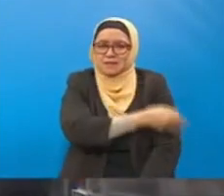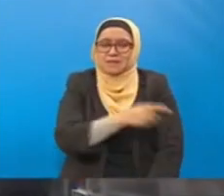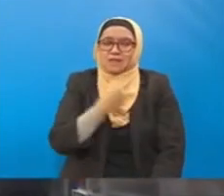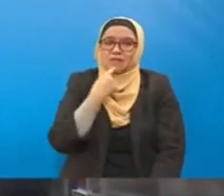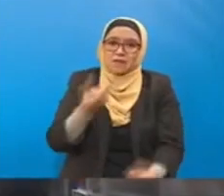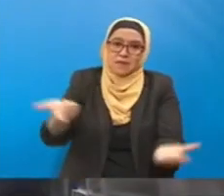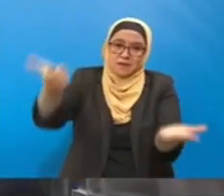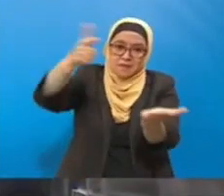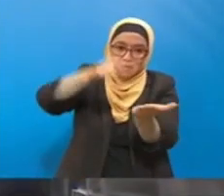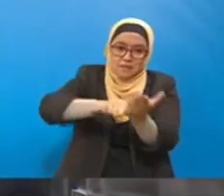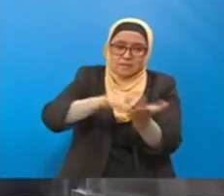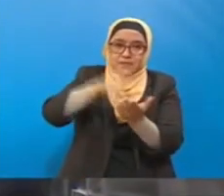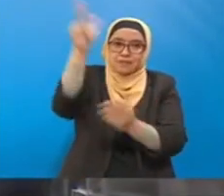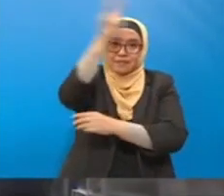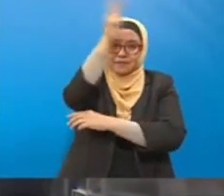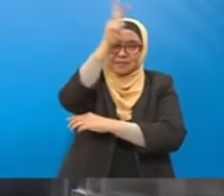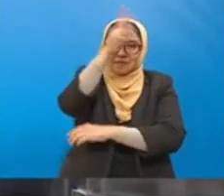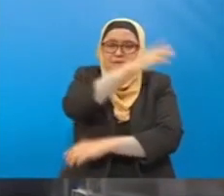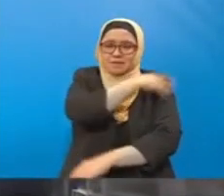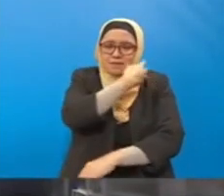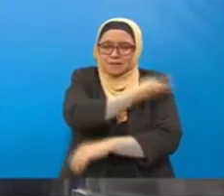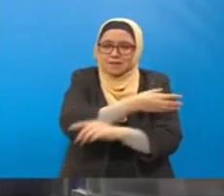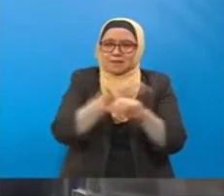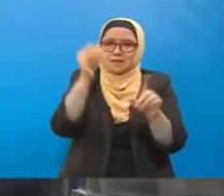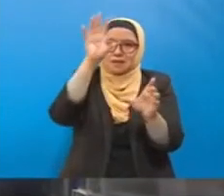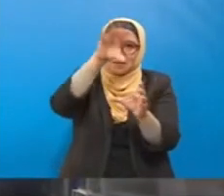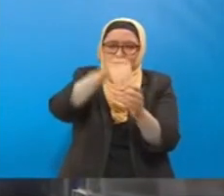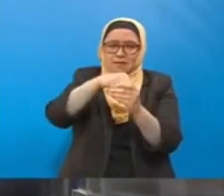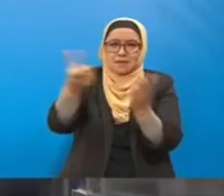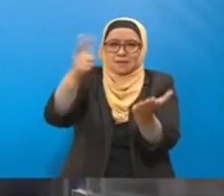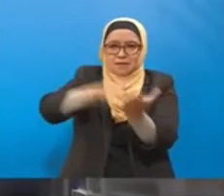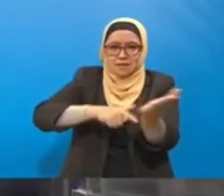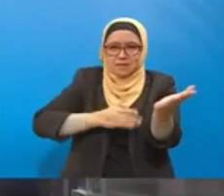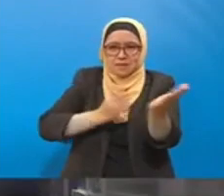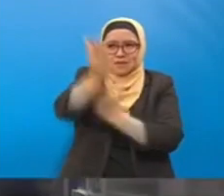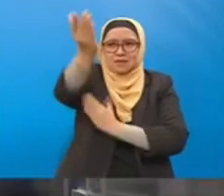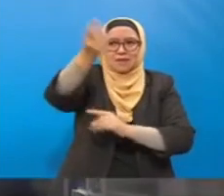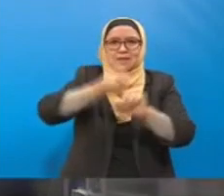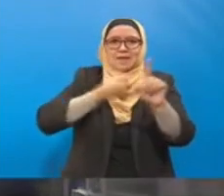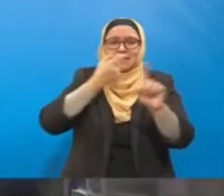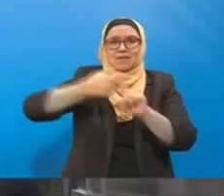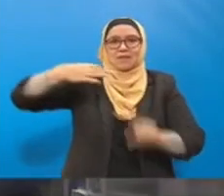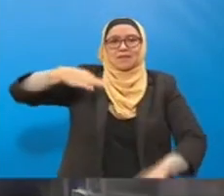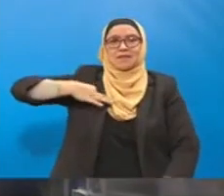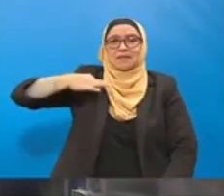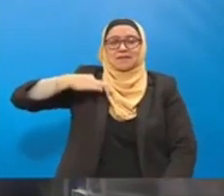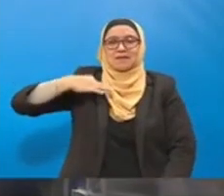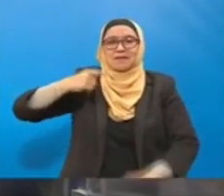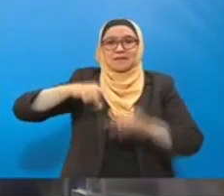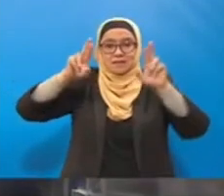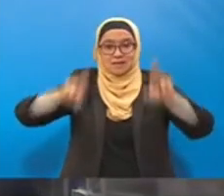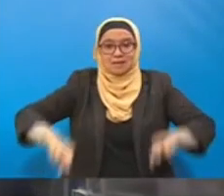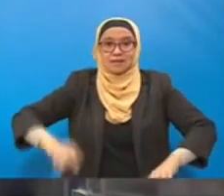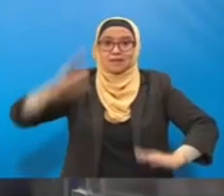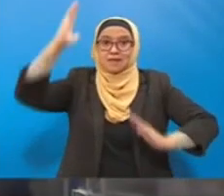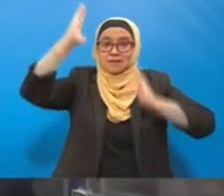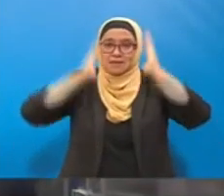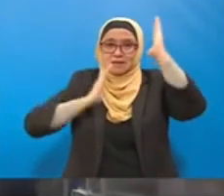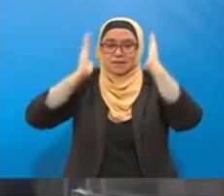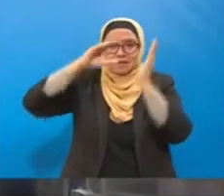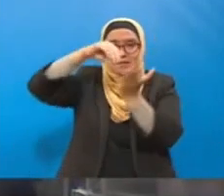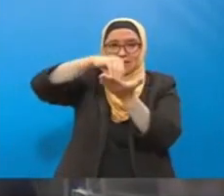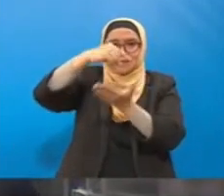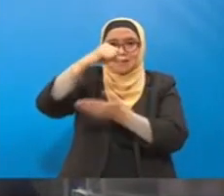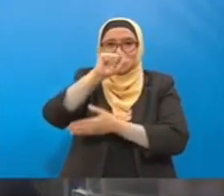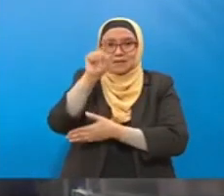Palestine sendiri termasuklah laporan langsung dari pada sukarelawan Raya Malaysia di Gaza yang saudara Nadira Nuri